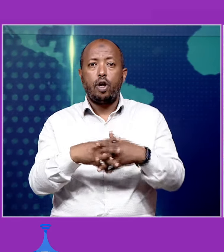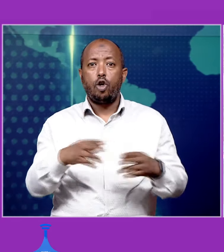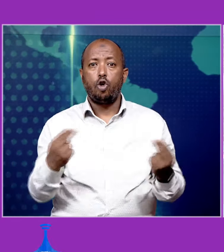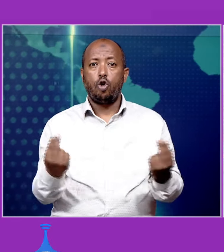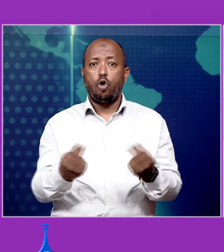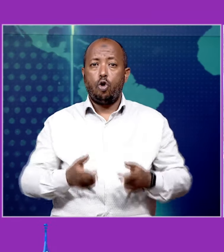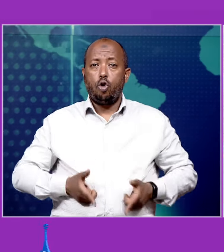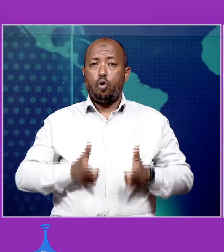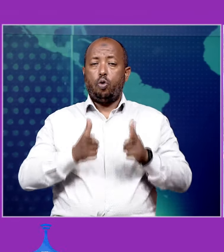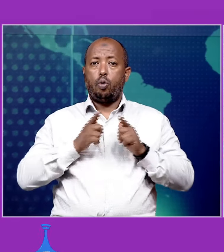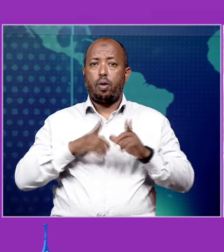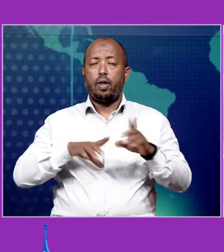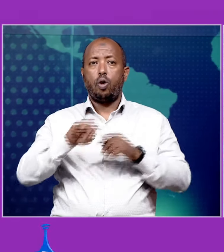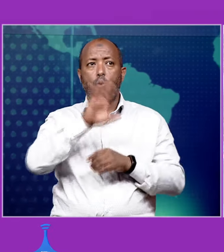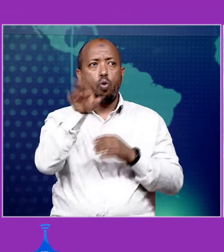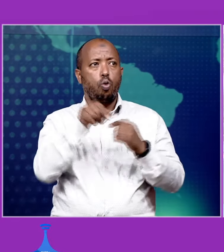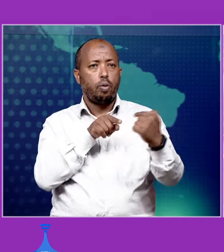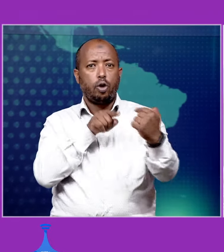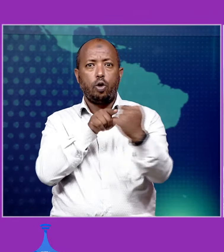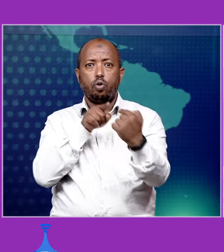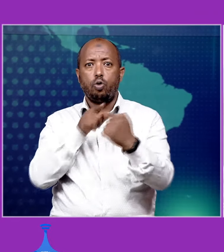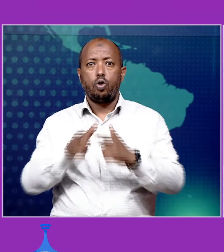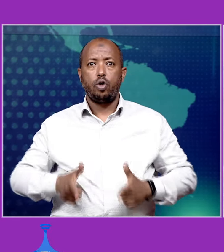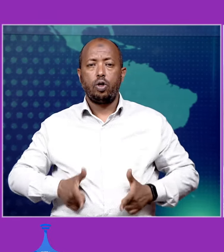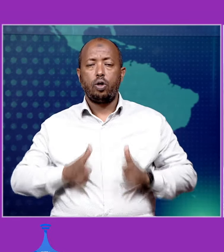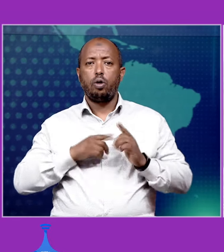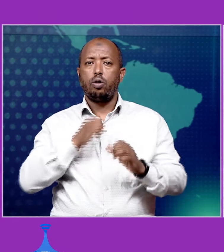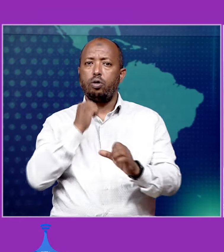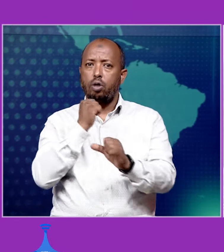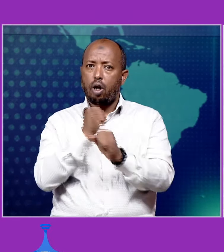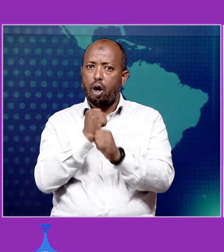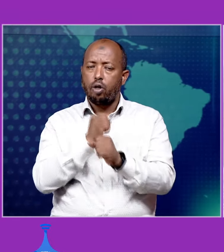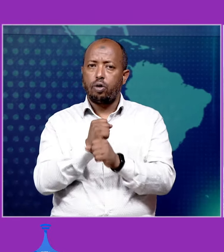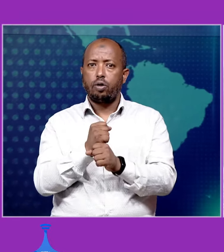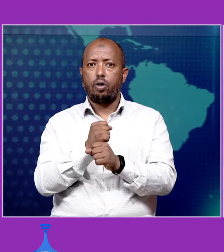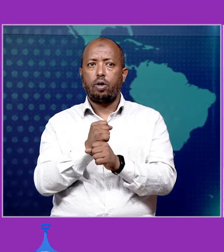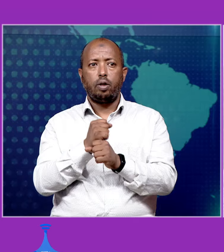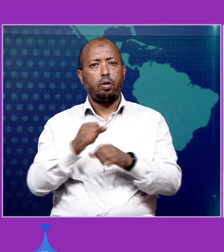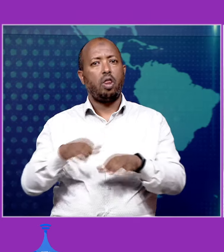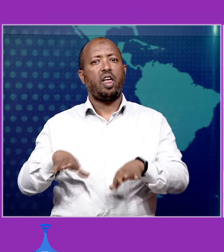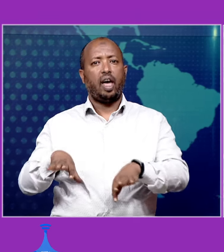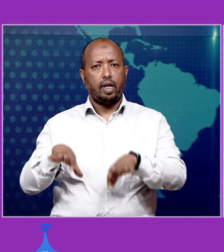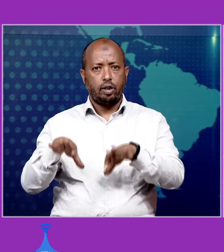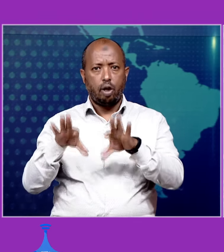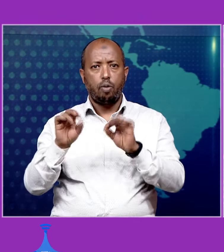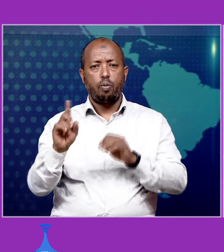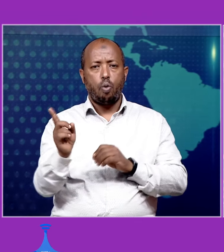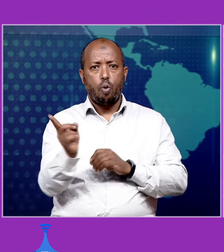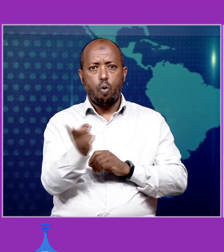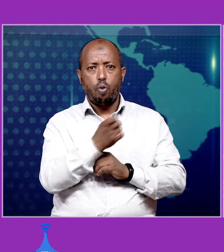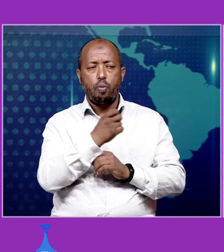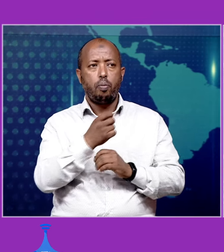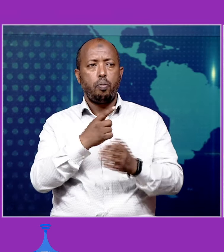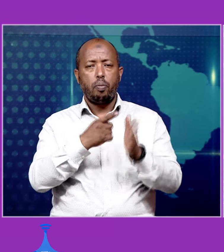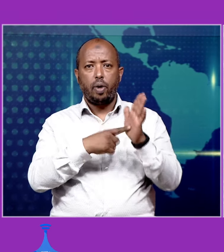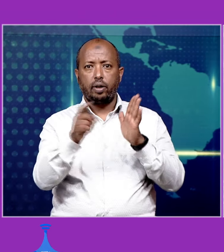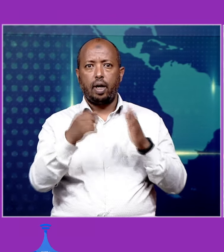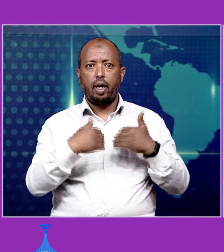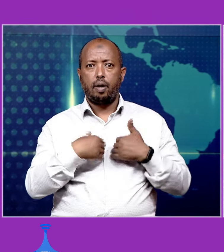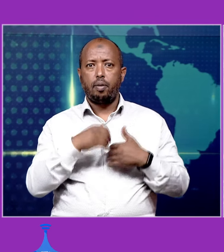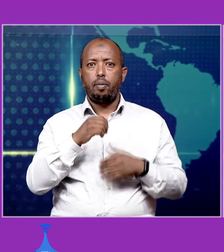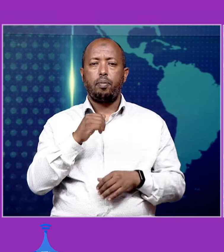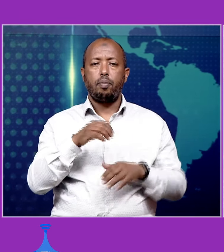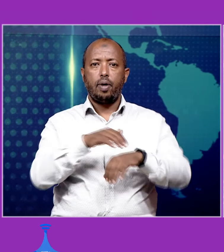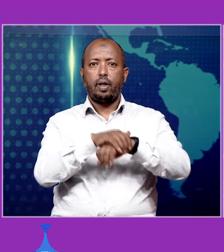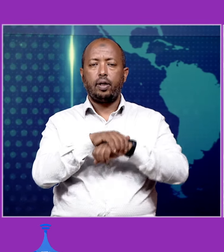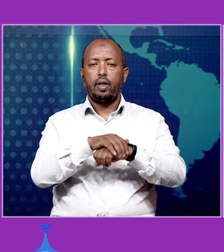ቀጣናዊ ትስስርም እንዲኖር አበክራ እየሰራች ትገኛለች። በእንግሊዝኛው